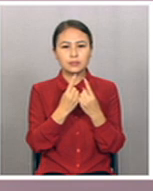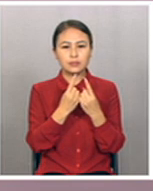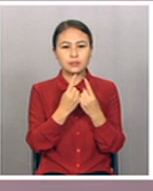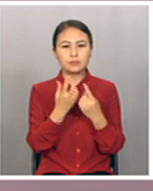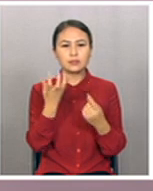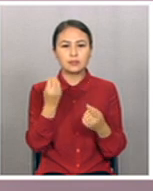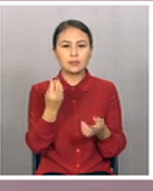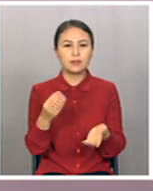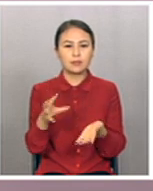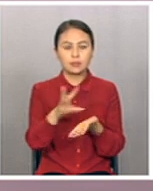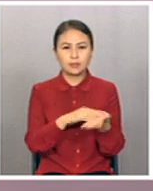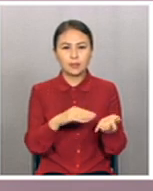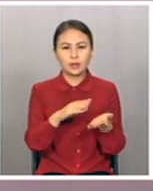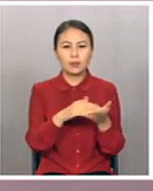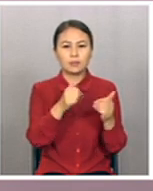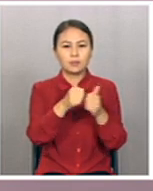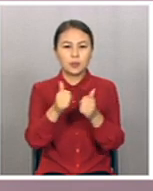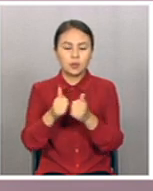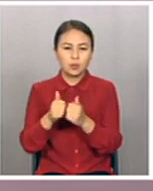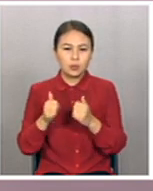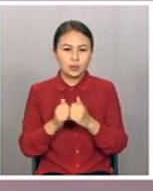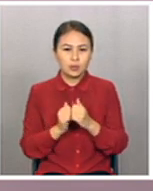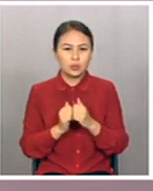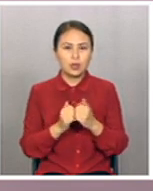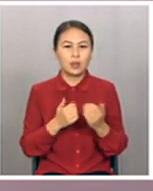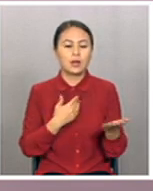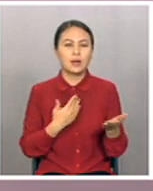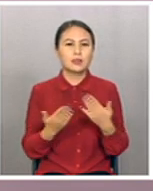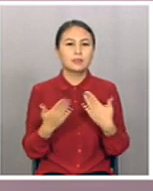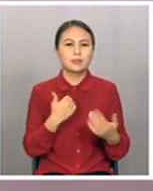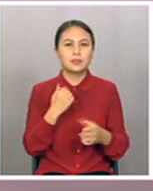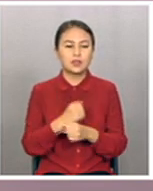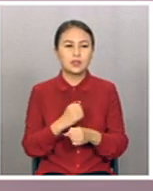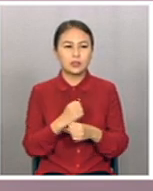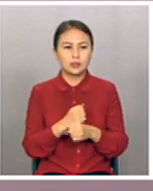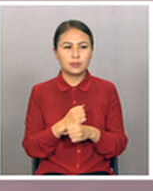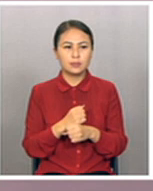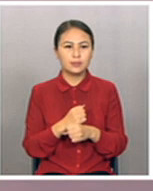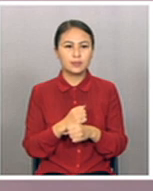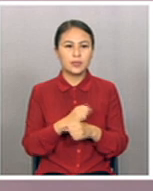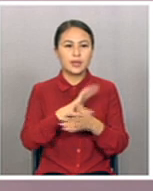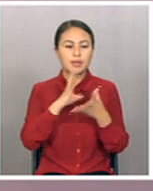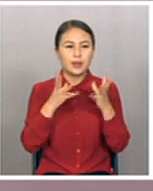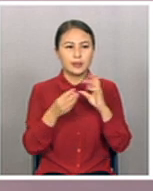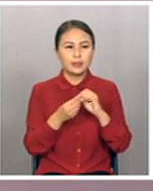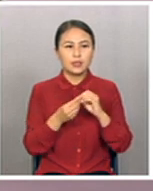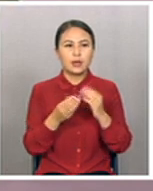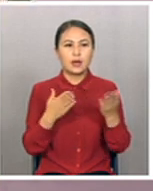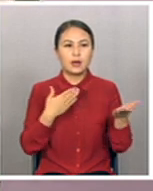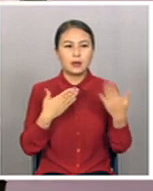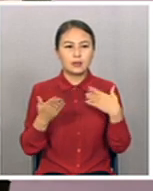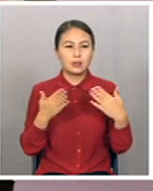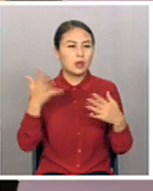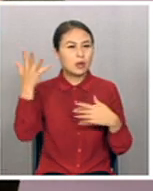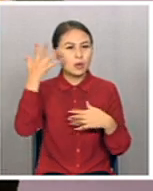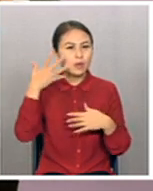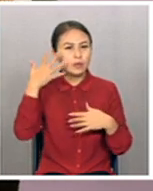да көршілермен қарым-қатынас жасайды екен. Яғни, қарым-қатынас жасаған